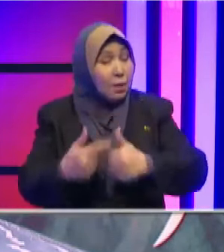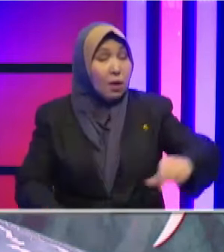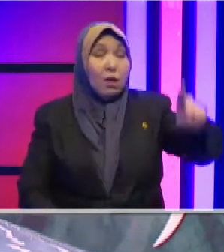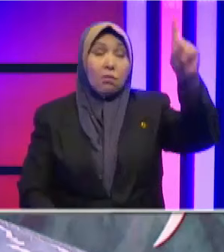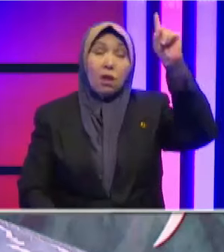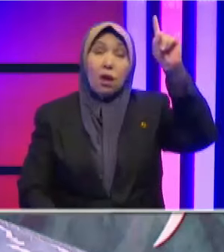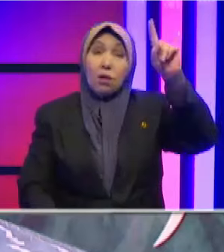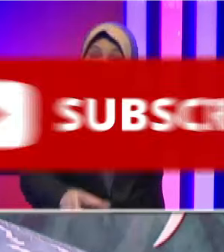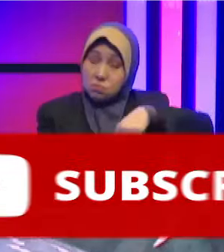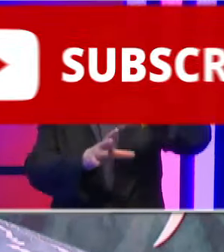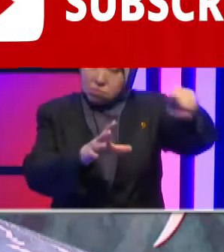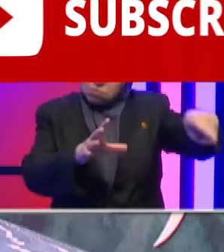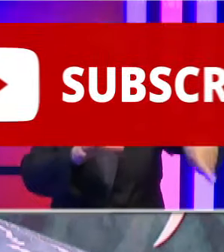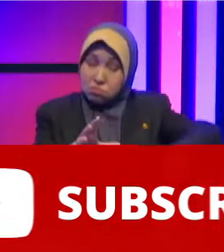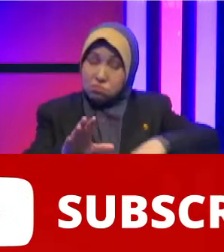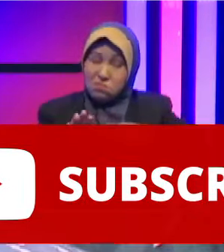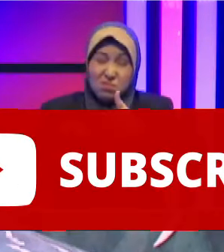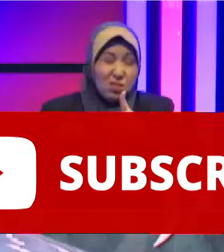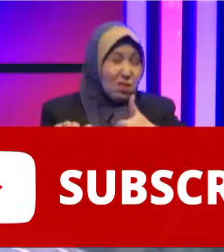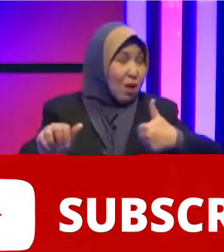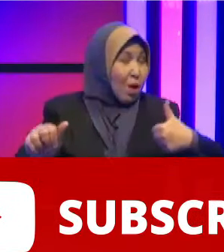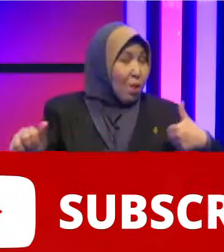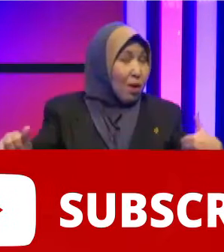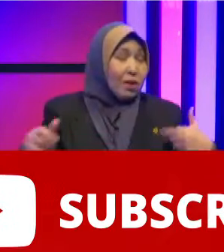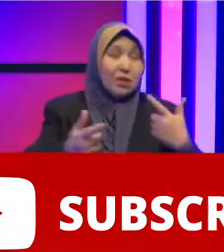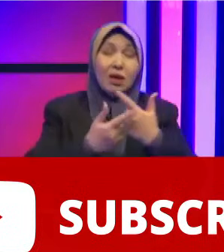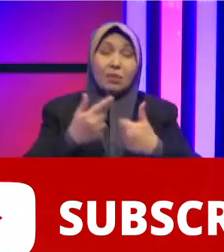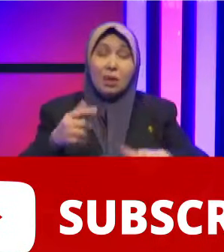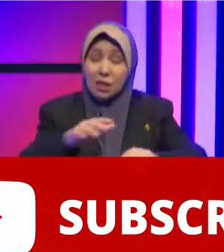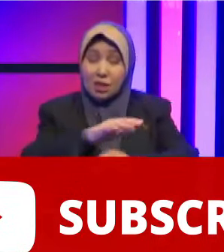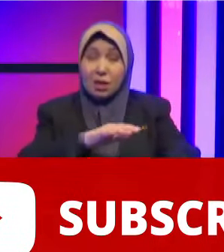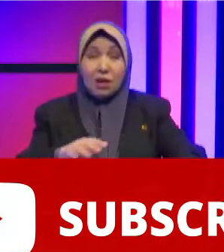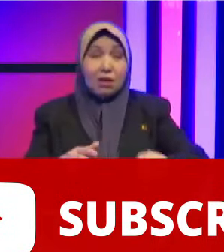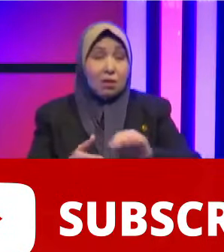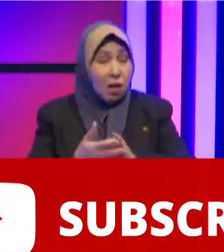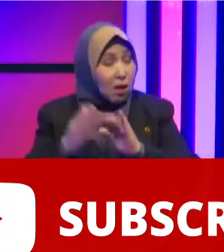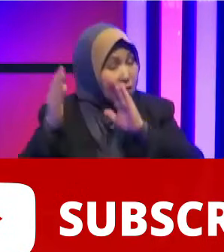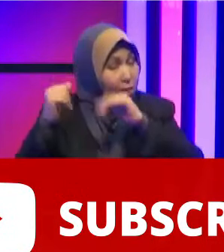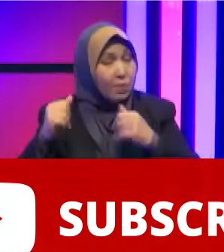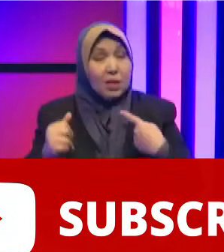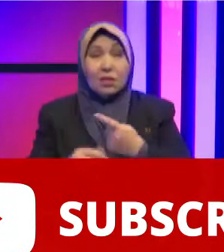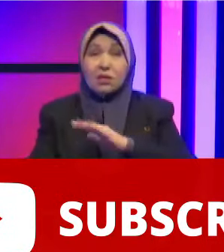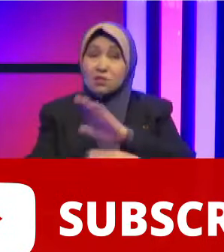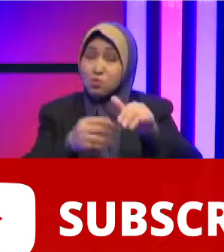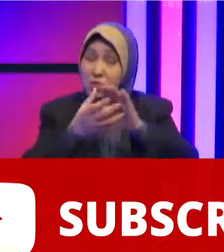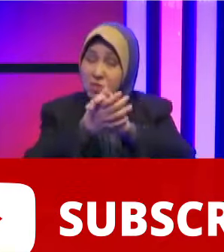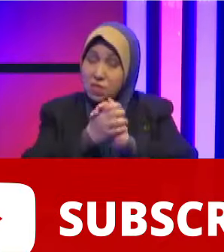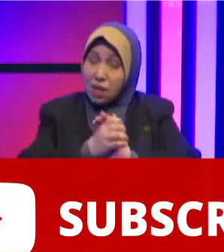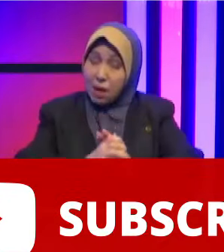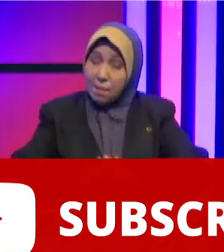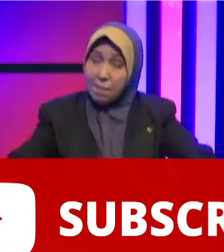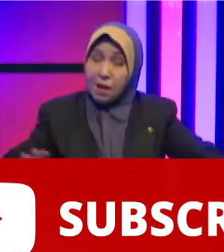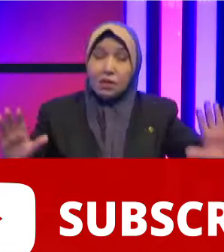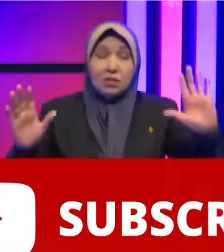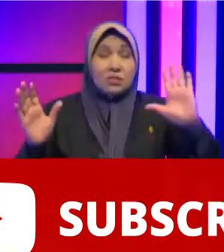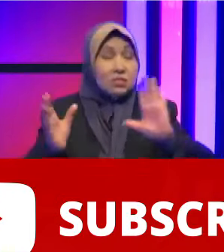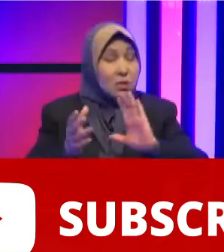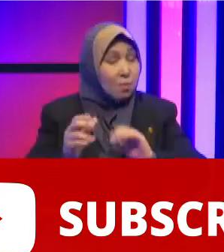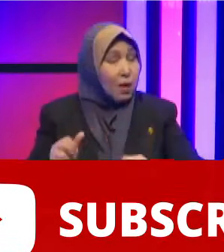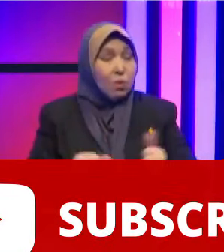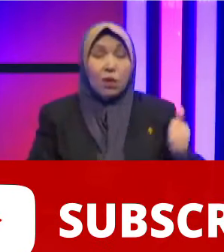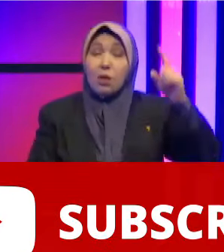mereka itu akan dijauhkan yakni daripada nggak ke Semoga kita semua selamat di selamatkan oleh Allah